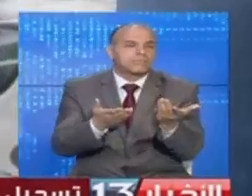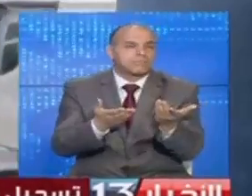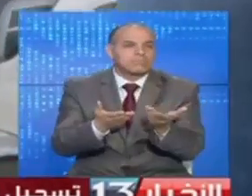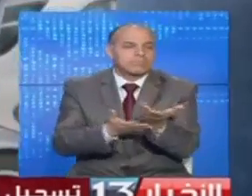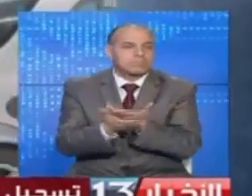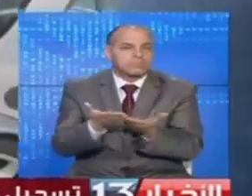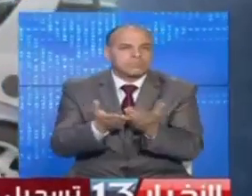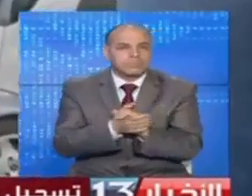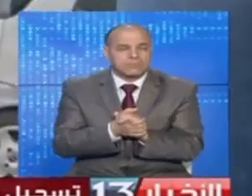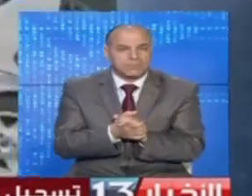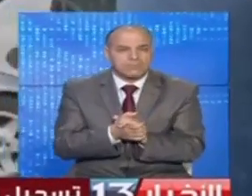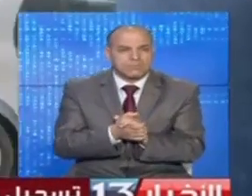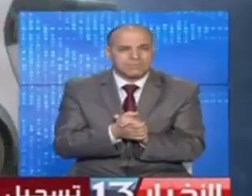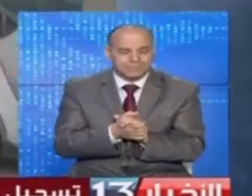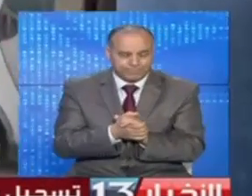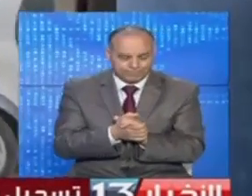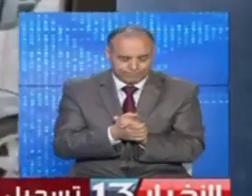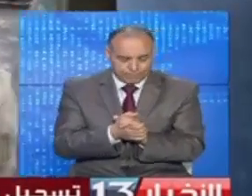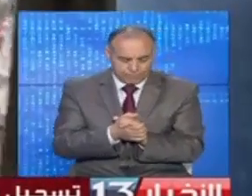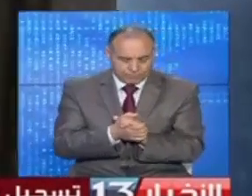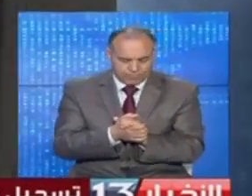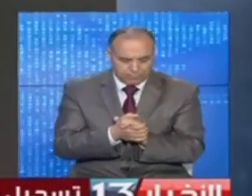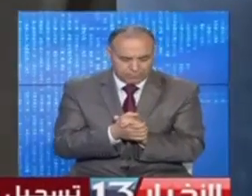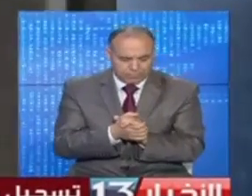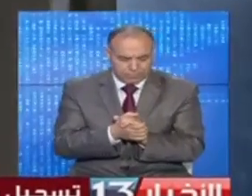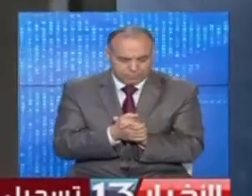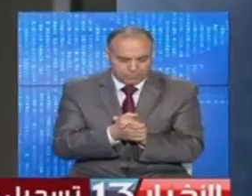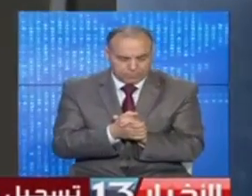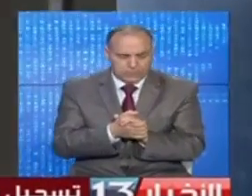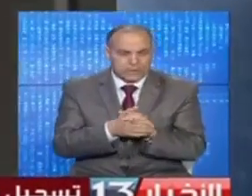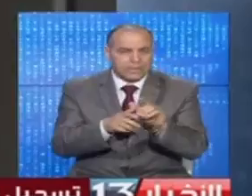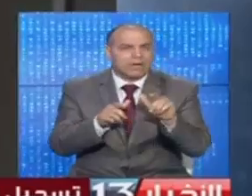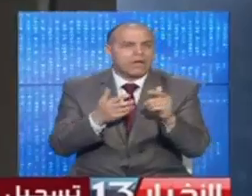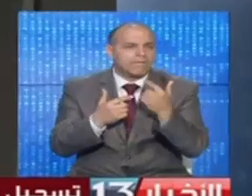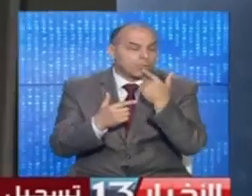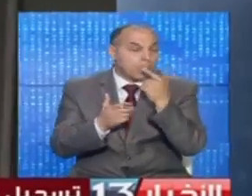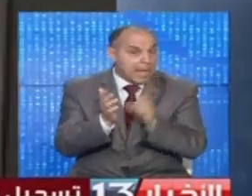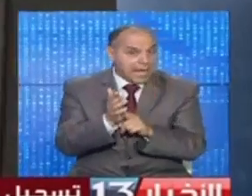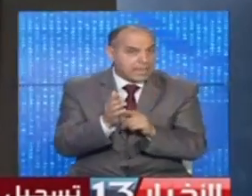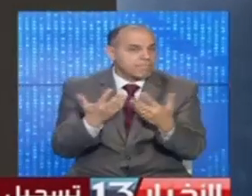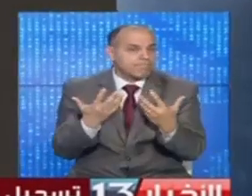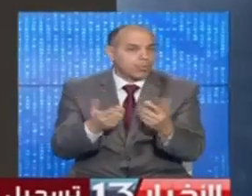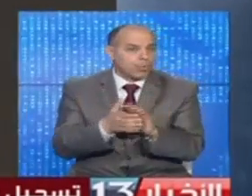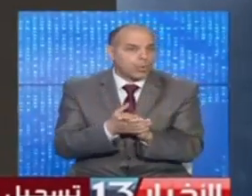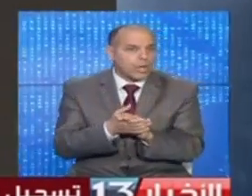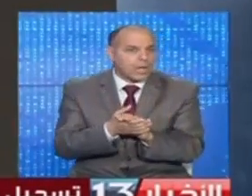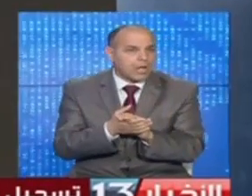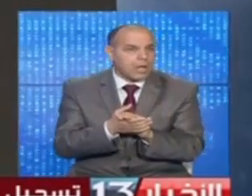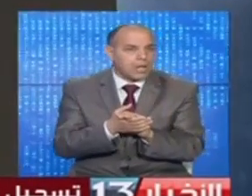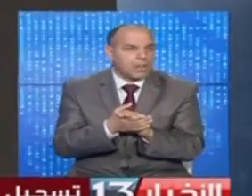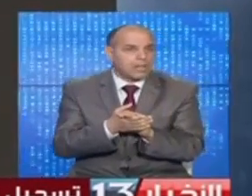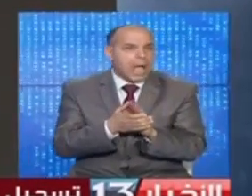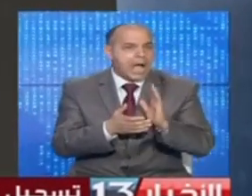بدرا اللي في اطار. وزاده نحب ناكد على حاجه اللي هي كلها مكونه من